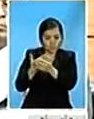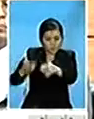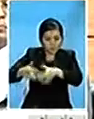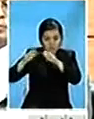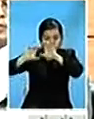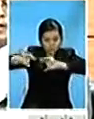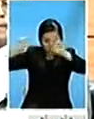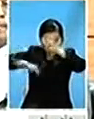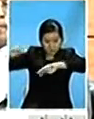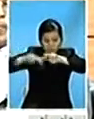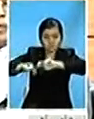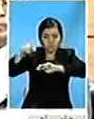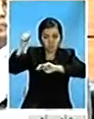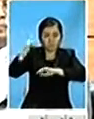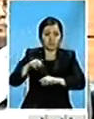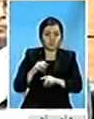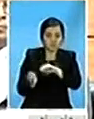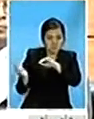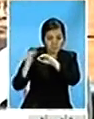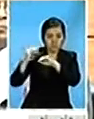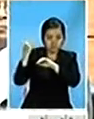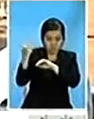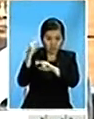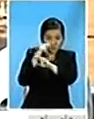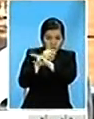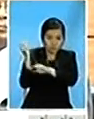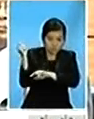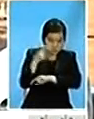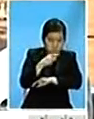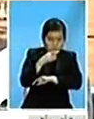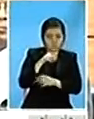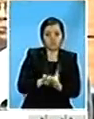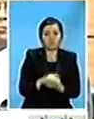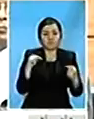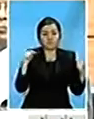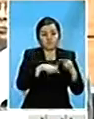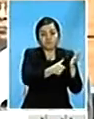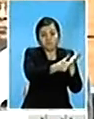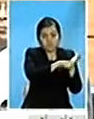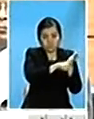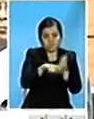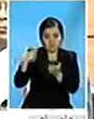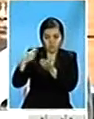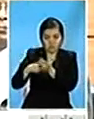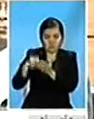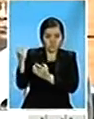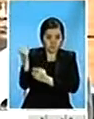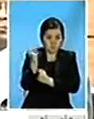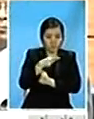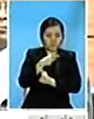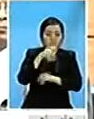รได้ถึง3เท่าเทียบกับจำนวนพี่น้องเกษตรกรที่รับการดูแลภายใต้โครงการจำนำข้าวณปัจ